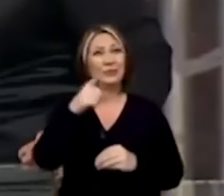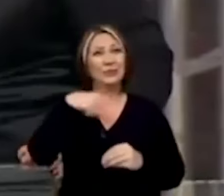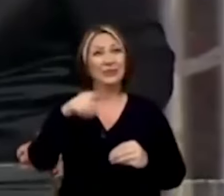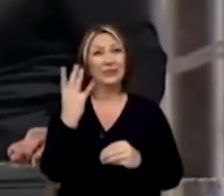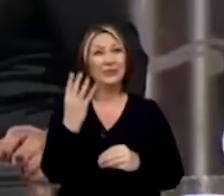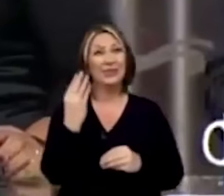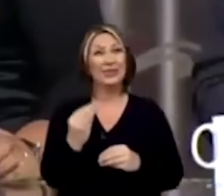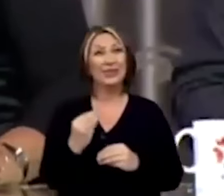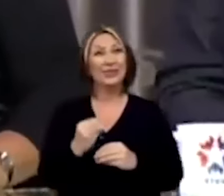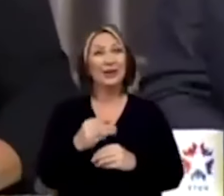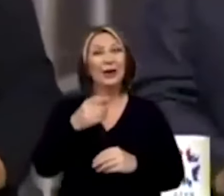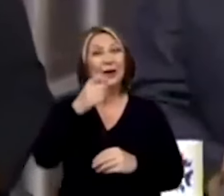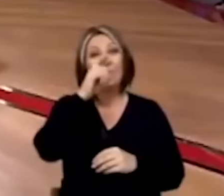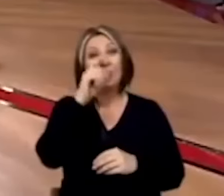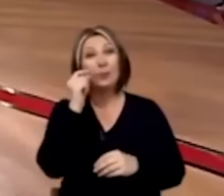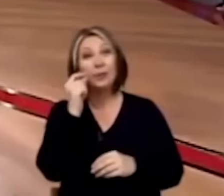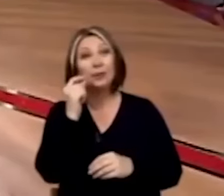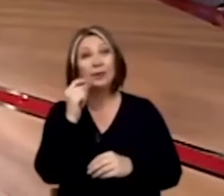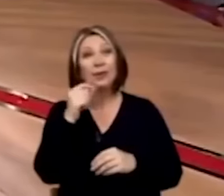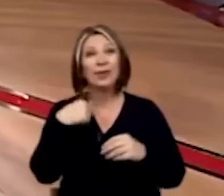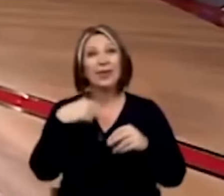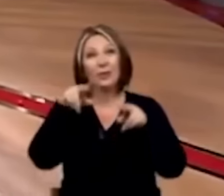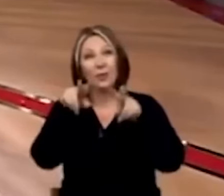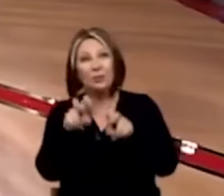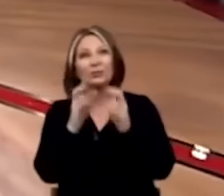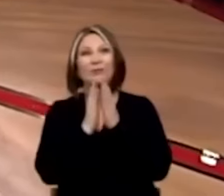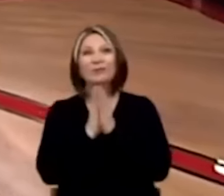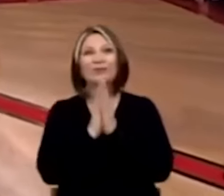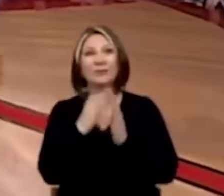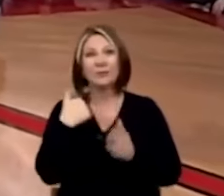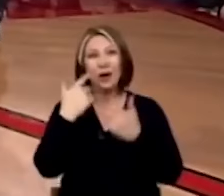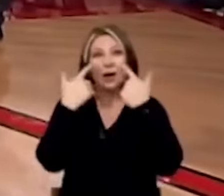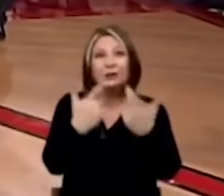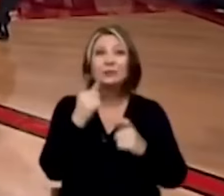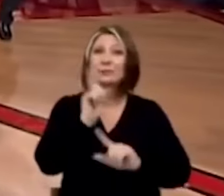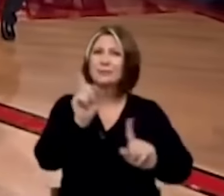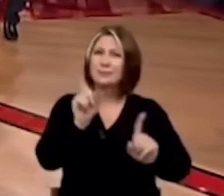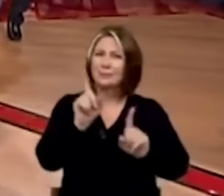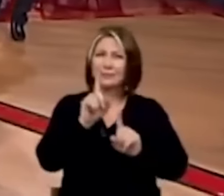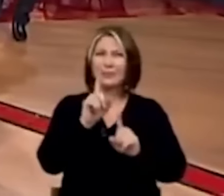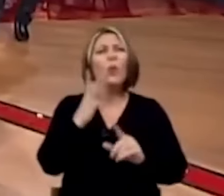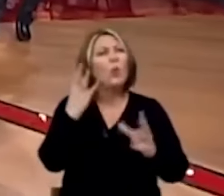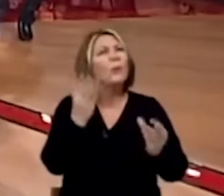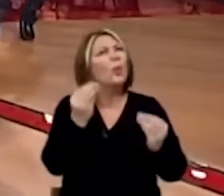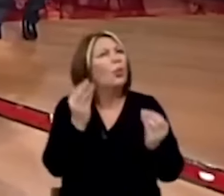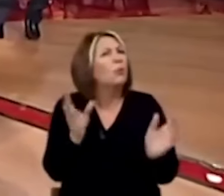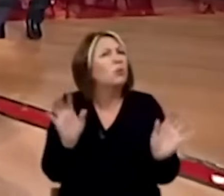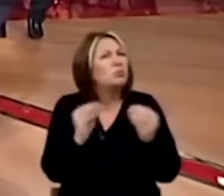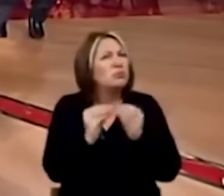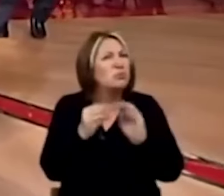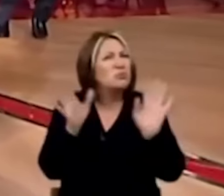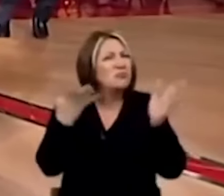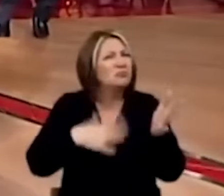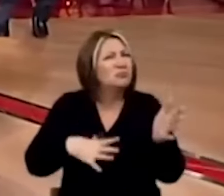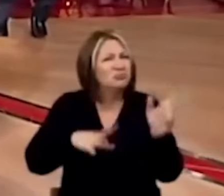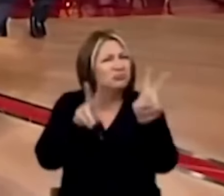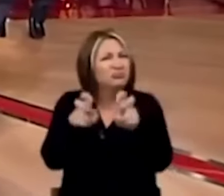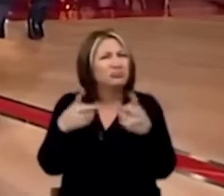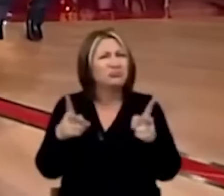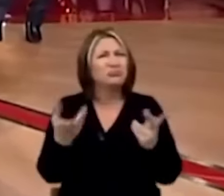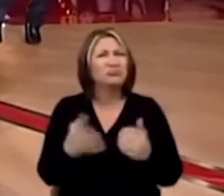da çok iyi. Film ekibi, dizi ekibine karşı. Yerinize oturdum. Sakın yerinizde gözüm var diye düşünmeyin yok, bu arada. Yok, hayır öyle. Ya, olabilir de yani. Gel ne zaman istiyorsan